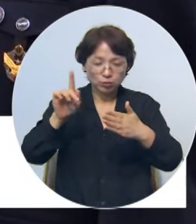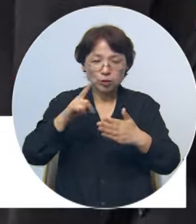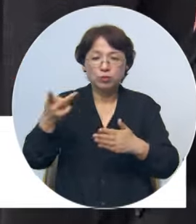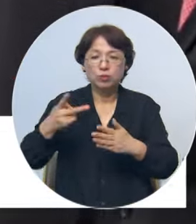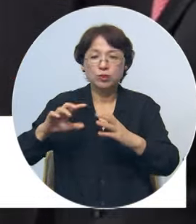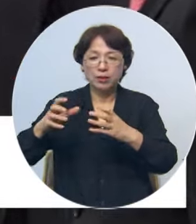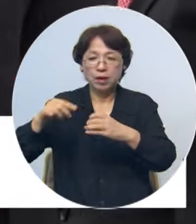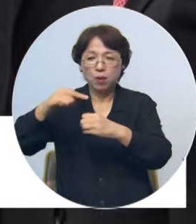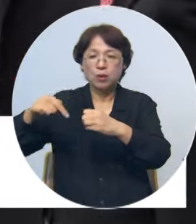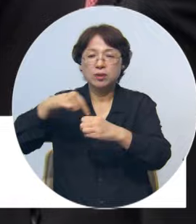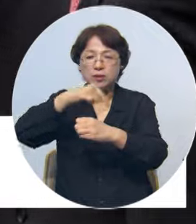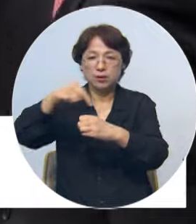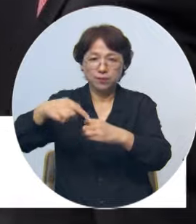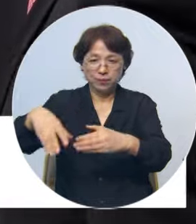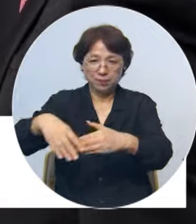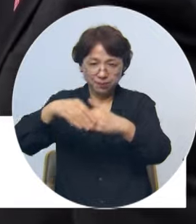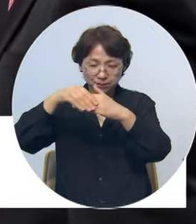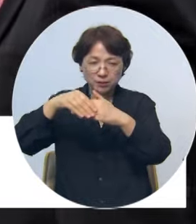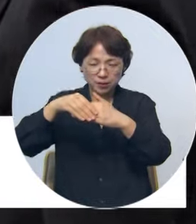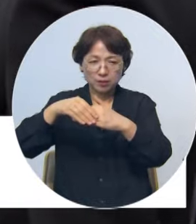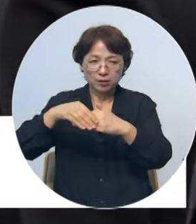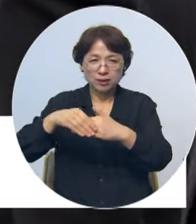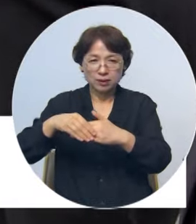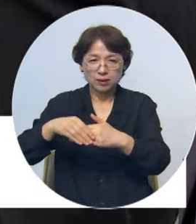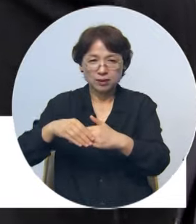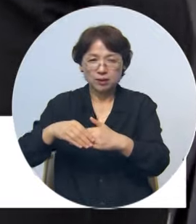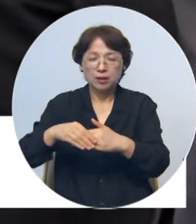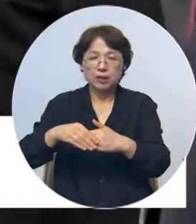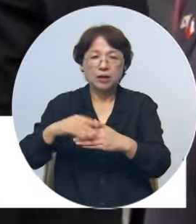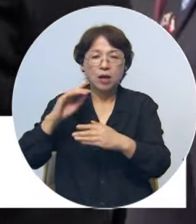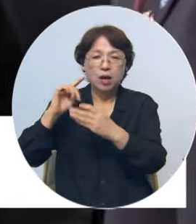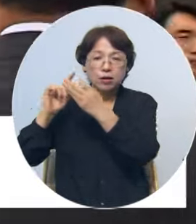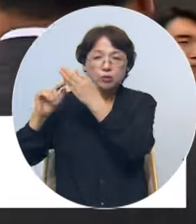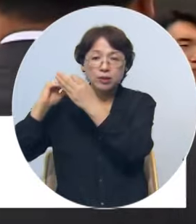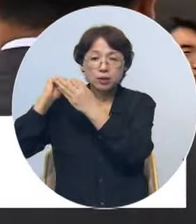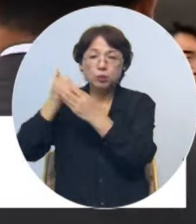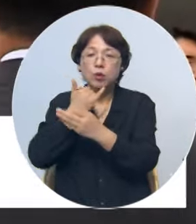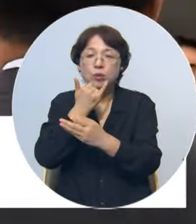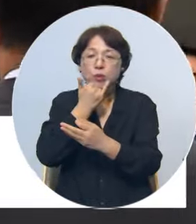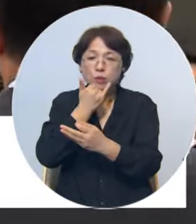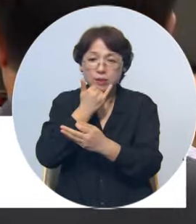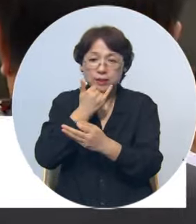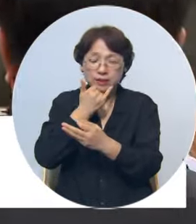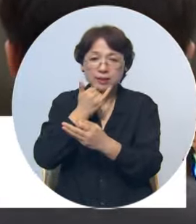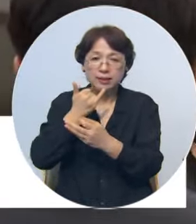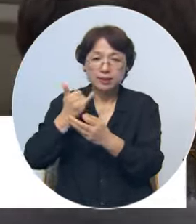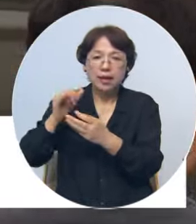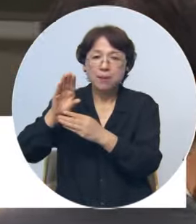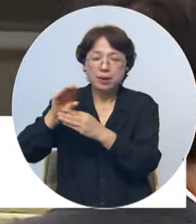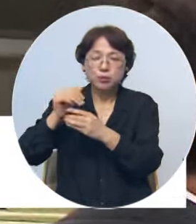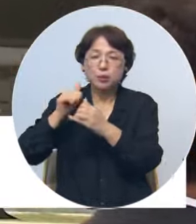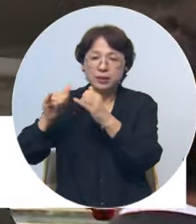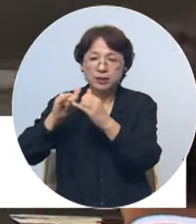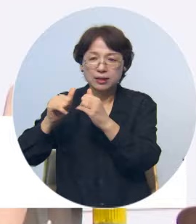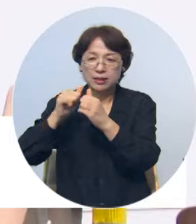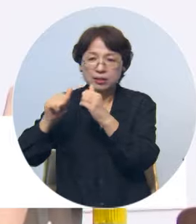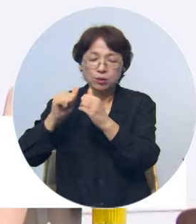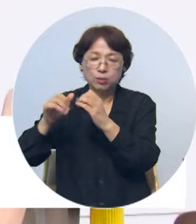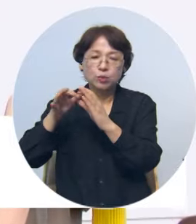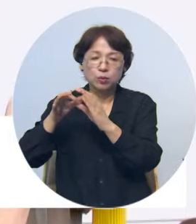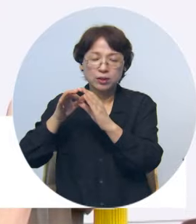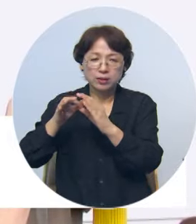양국의 원전 협력입니다. 윤 대통령은 출국 전 로이터 통신과의 인터뷰를 통해 체코 신규 원전 건설